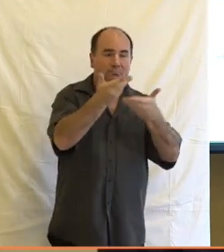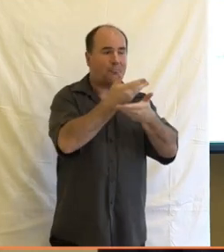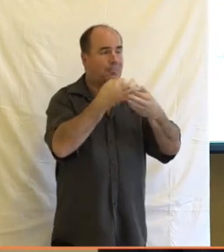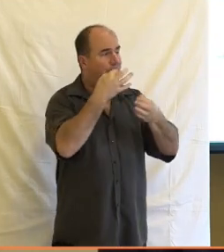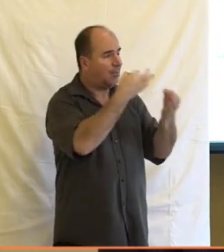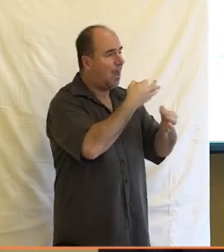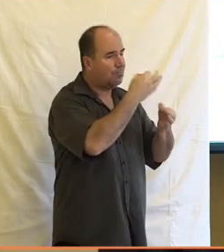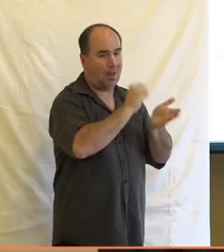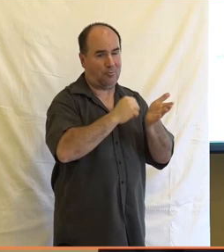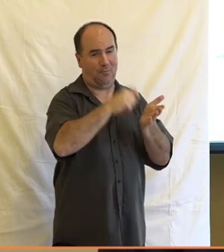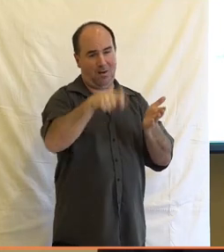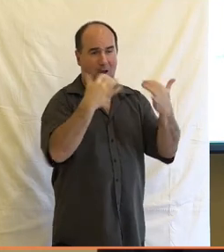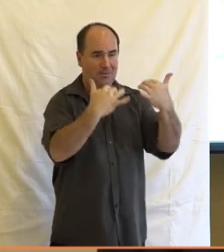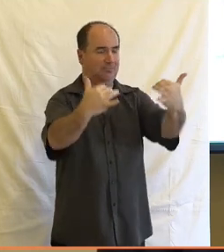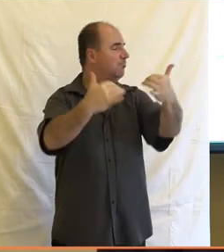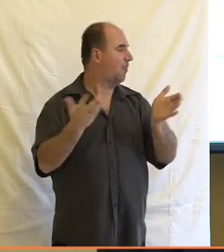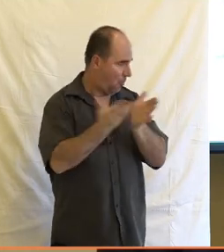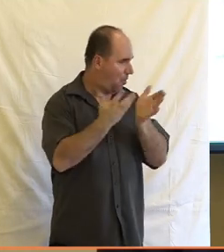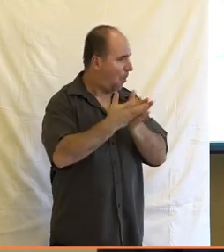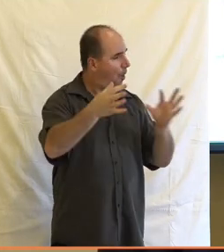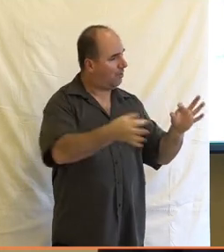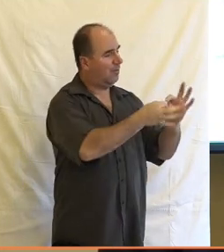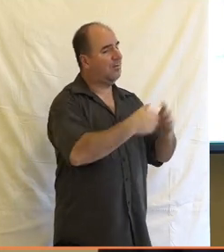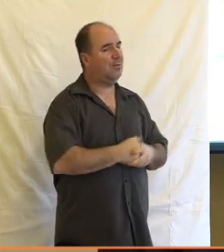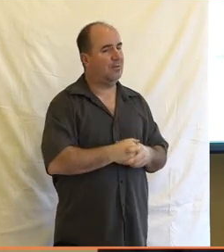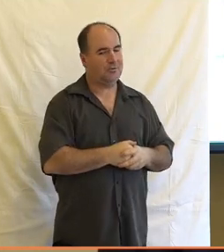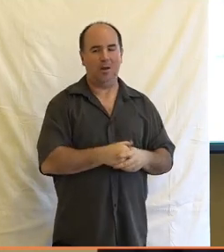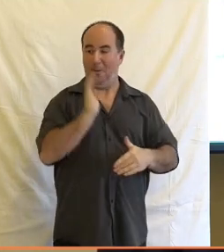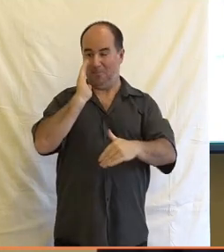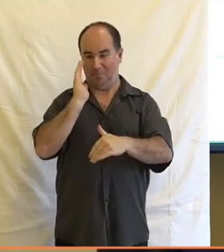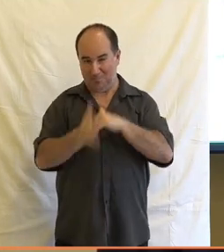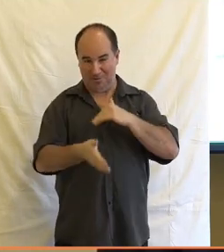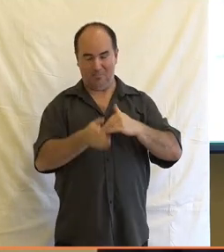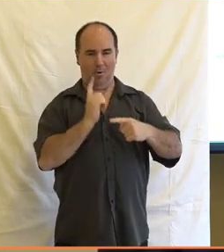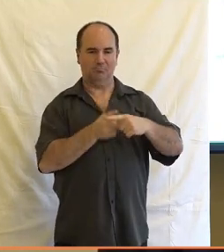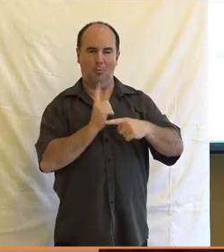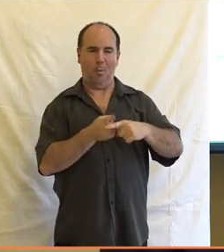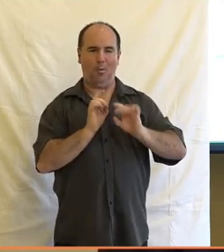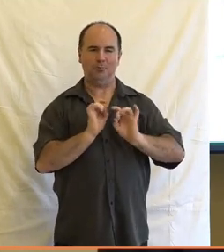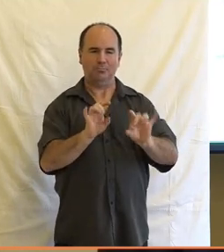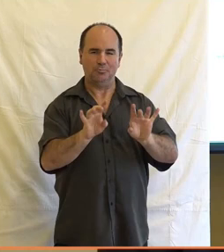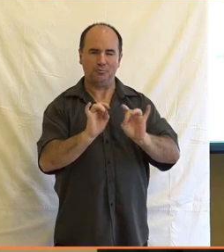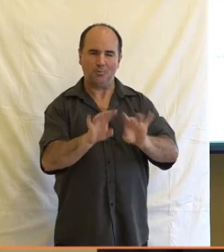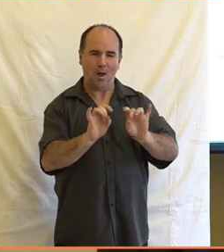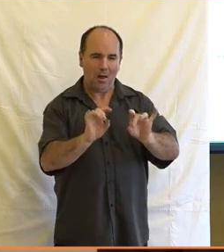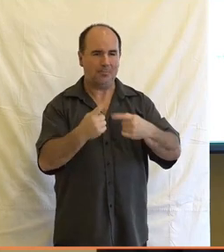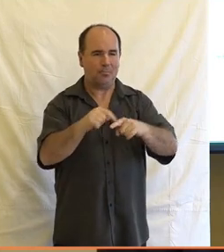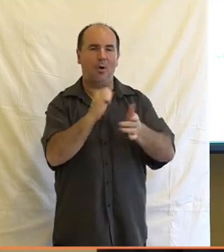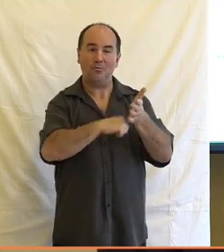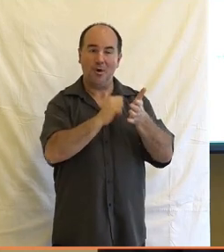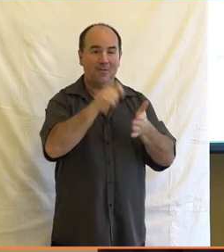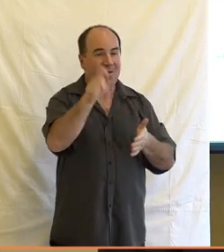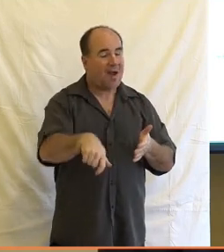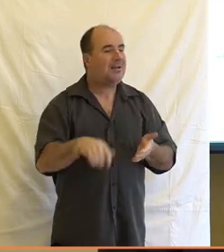o technologiích dozvědět, ale určitě, jakože bych dělal přímo školení šité na míru pro novináře, ne, a budu jenom rád, když o ně